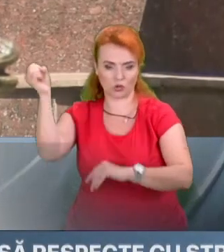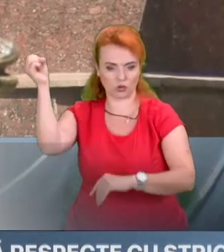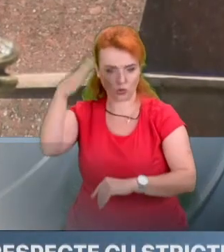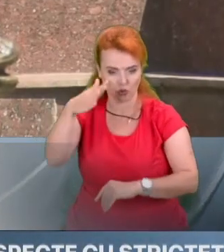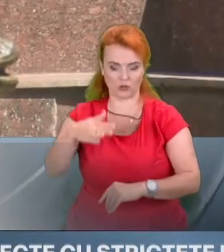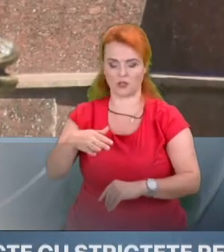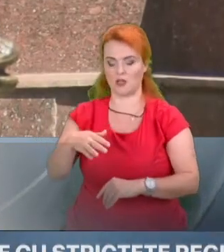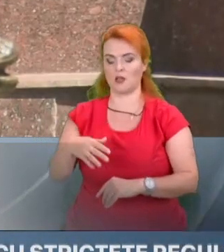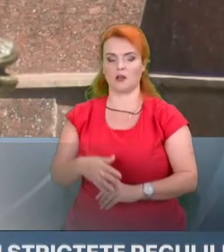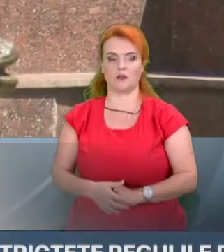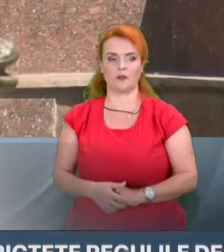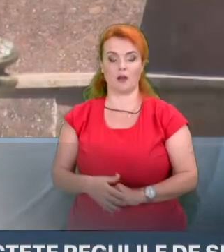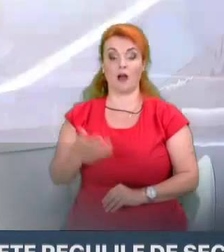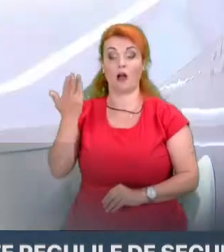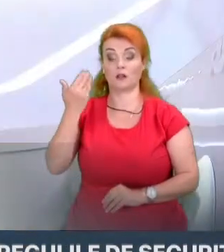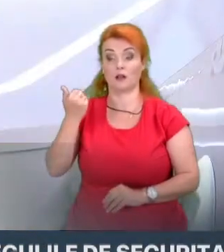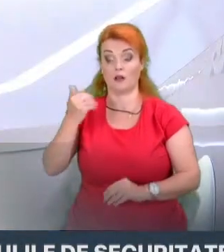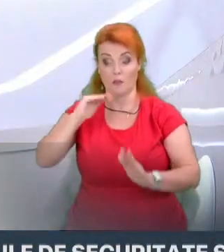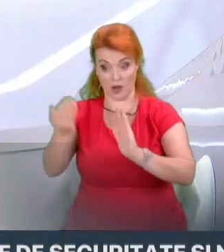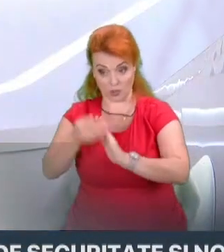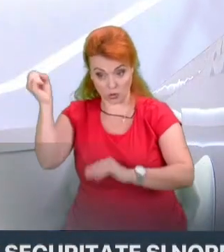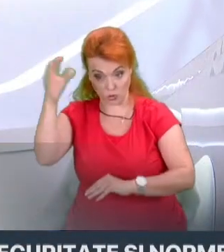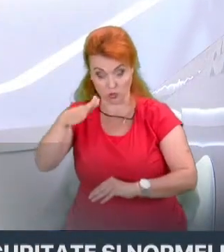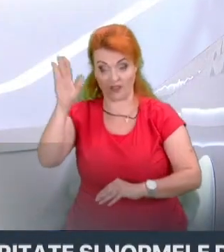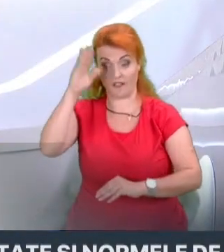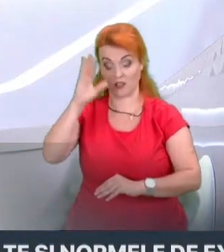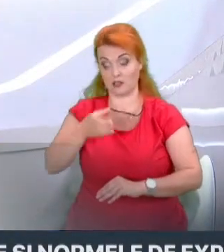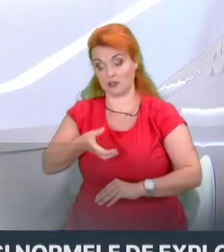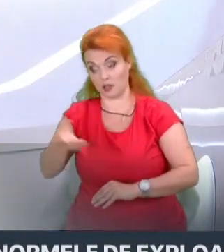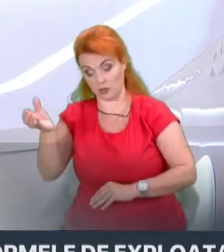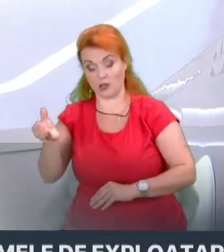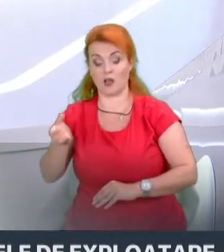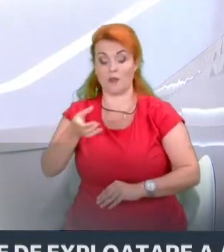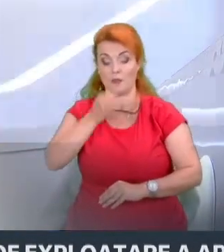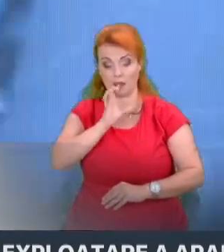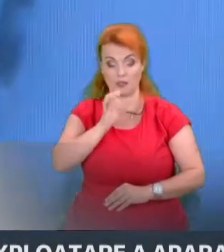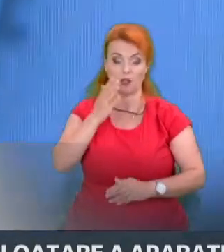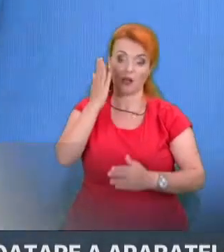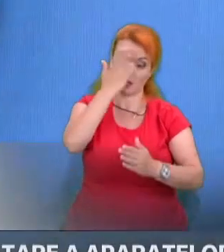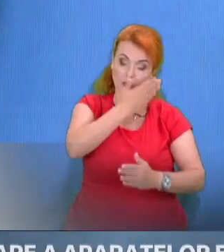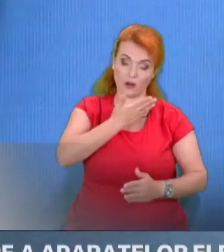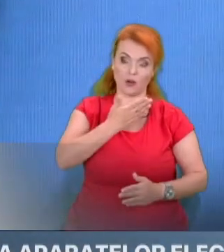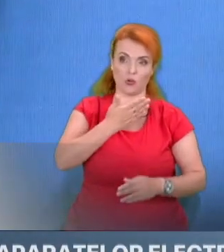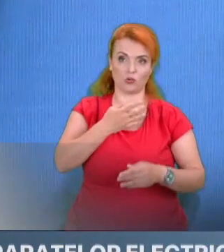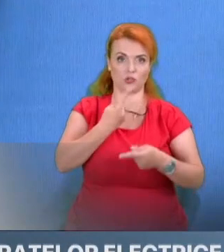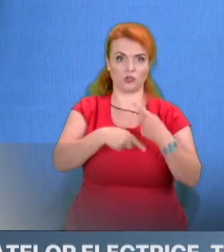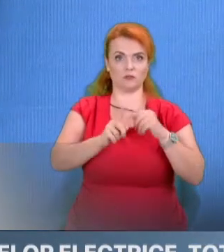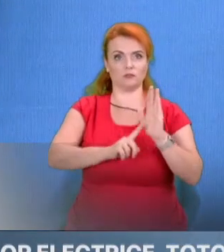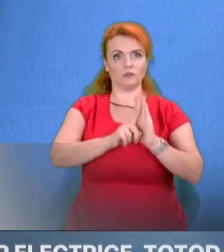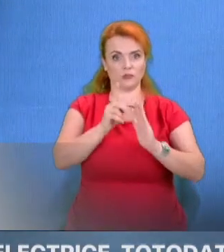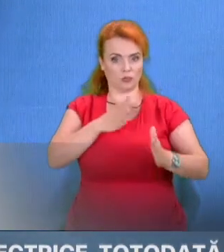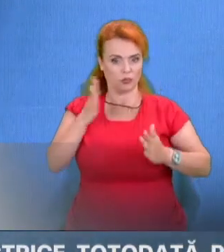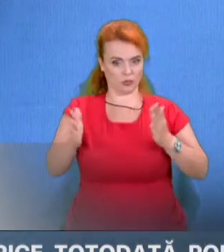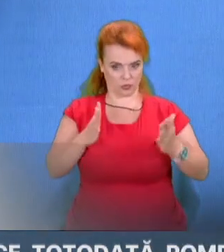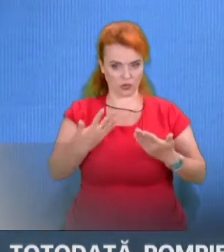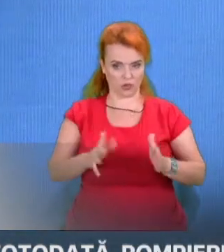dată apă, pacientul își revine. Pentru mamele cu bebeluși mici, ce recomandări ați avea? Vedem